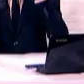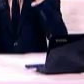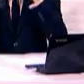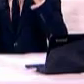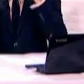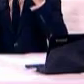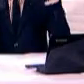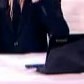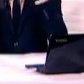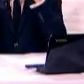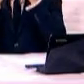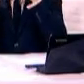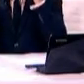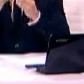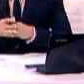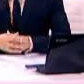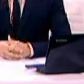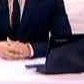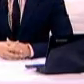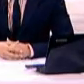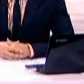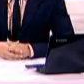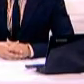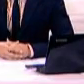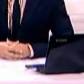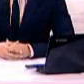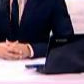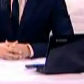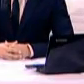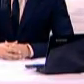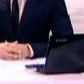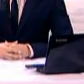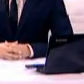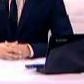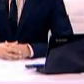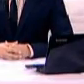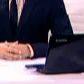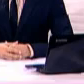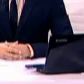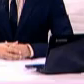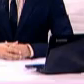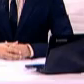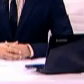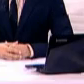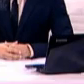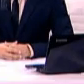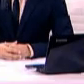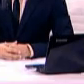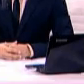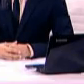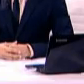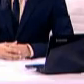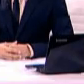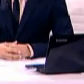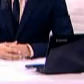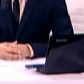หน้าก่อนหน้าขังโคกแล้วคุณวัชระบอกว่าผมไม่เห็นพูดกับมันแล้วครับเพราะคนอย่างมันน่ะนกเอี้ยงกับมันจะไปเกาะ